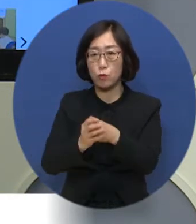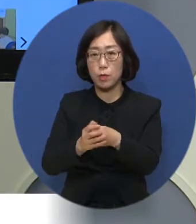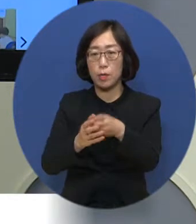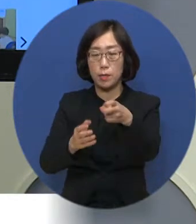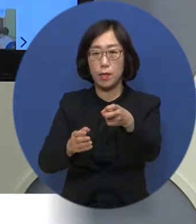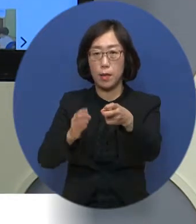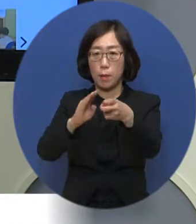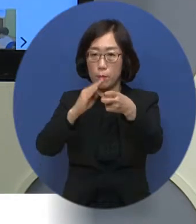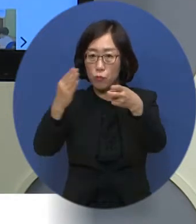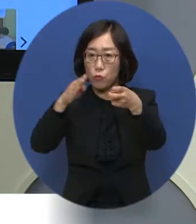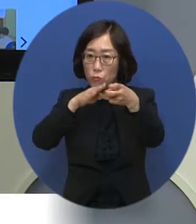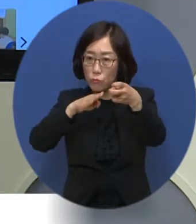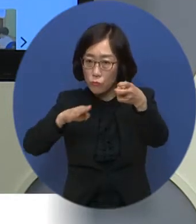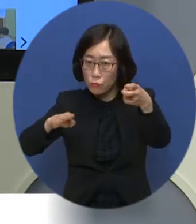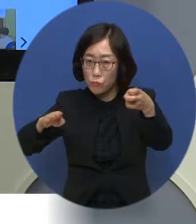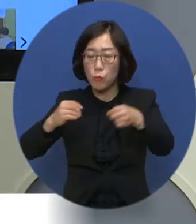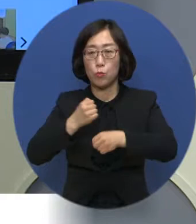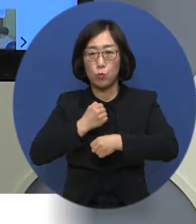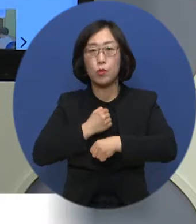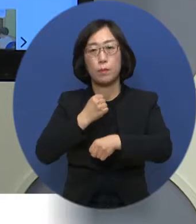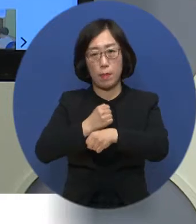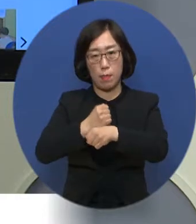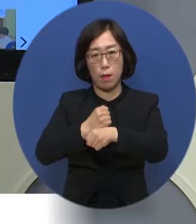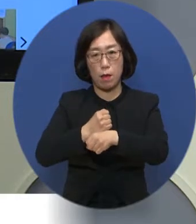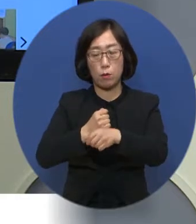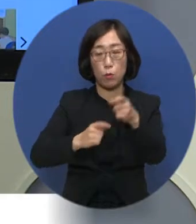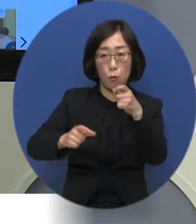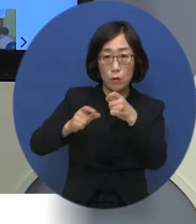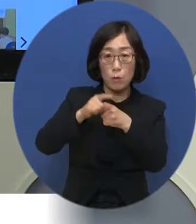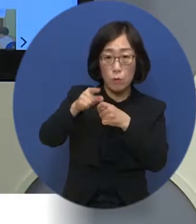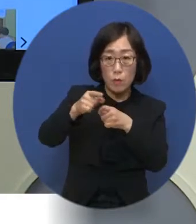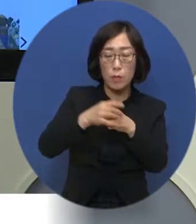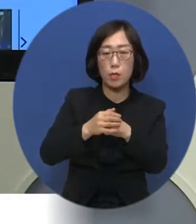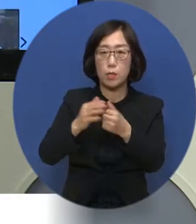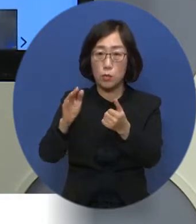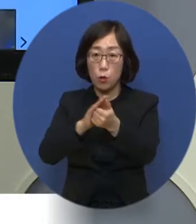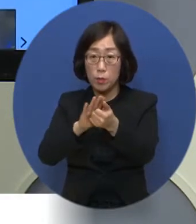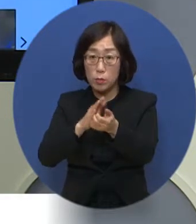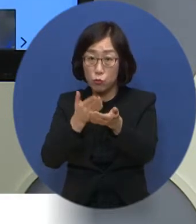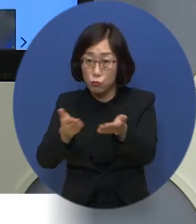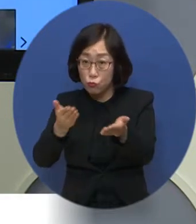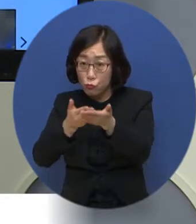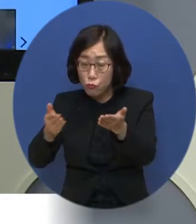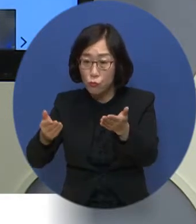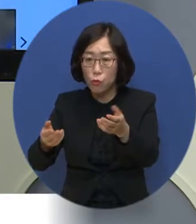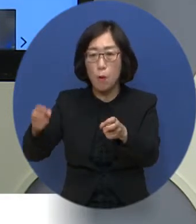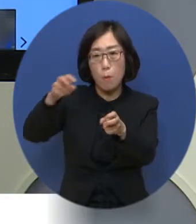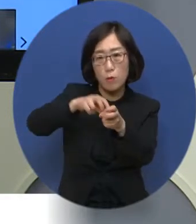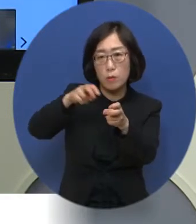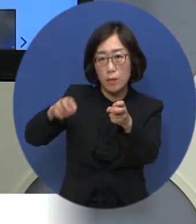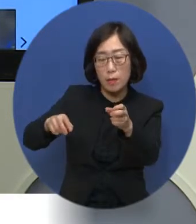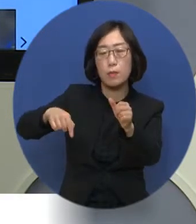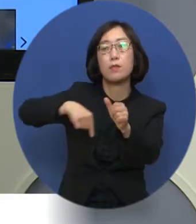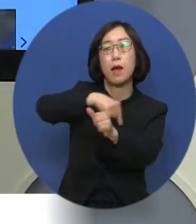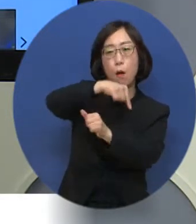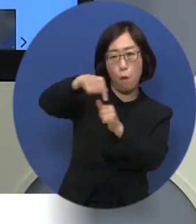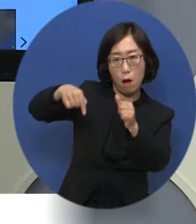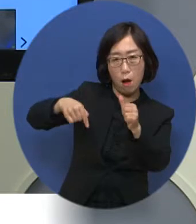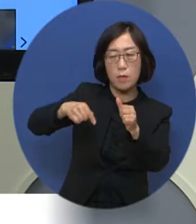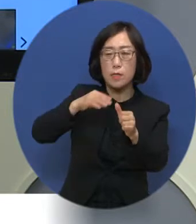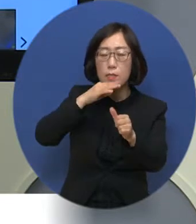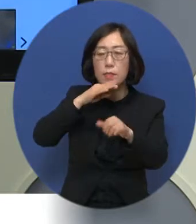정차 에 유의하도록 한다 며 저상 버스 예약 서비스를 통해 교통 약자 의 시내버스 이용 현황과 운행정보